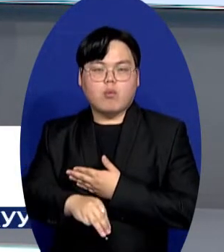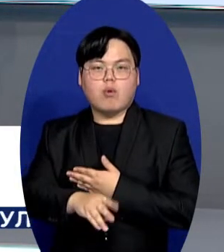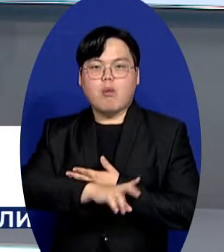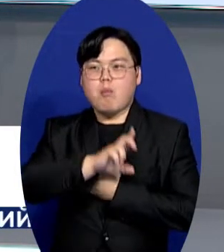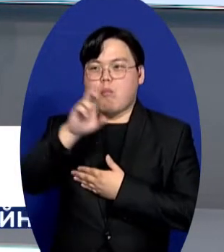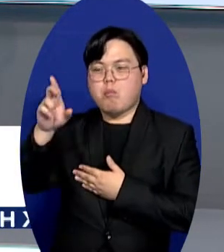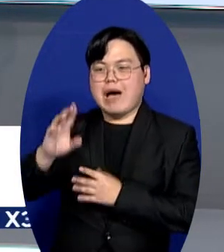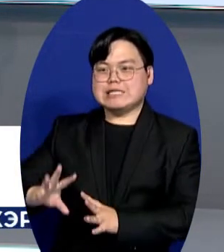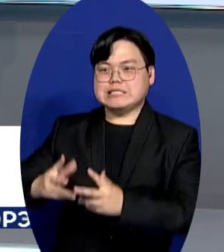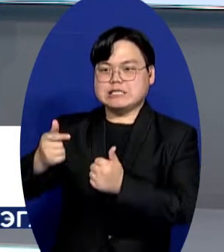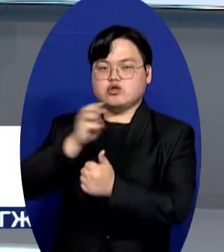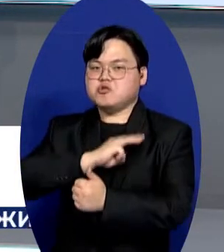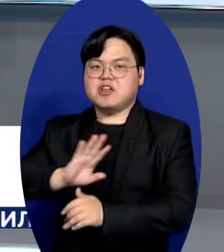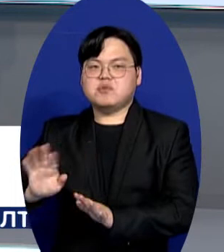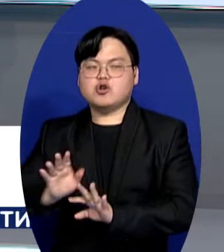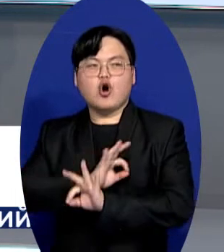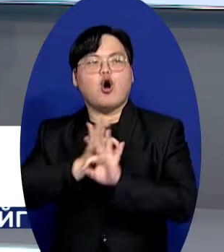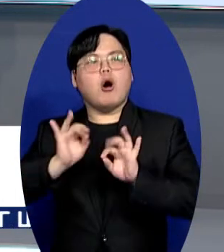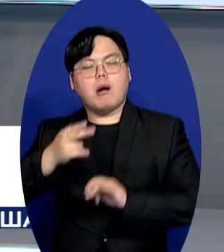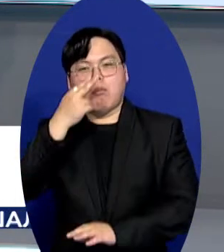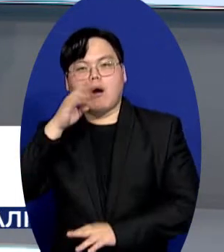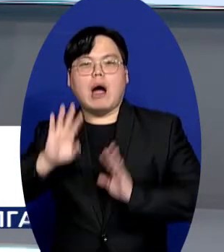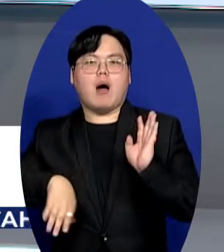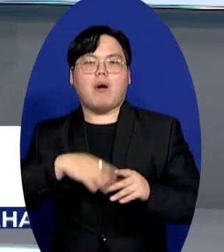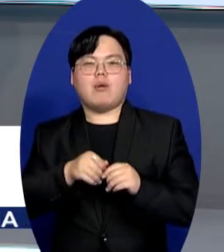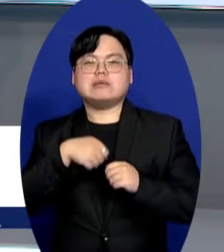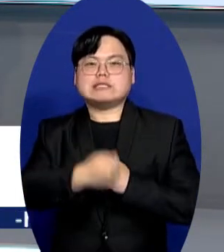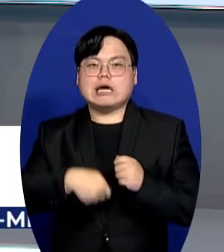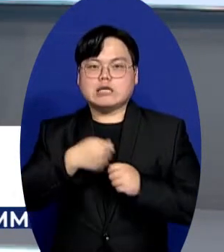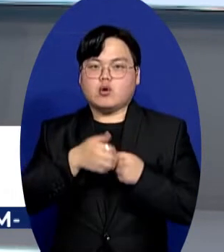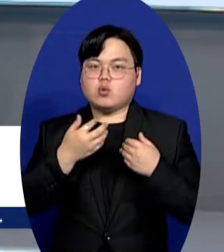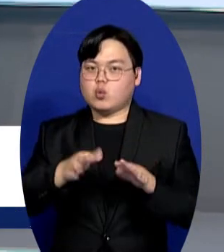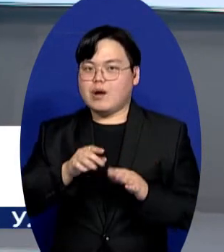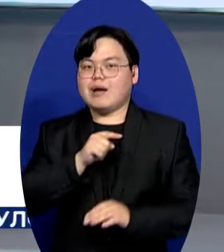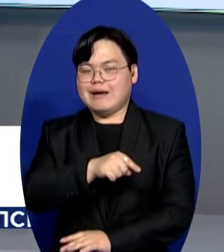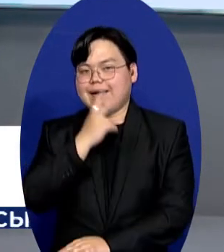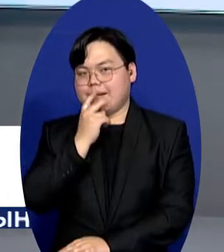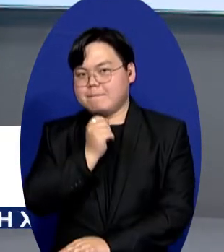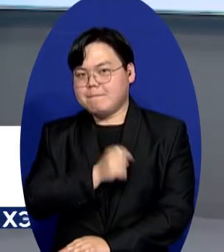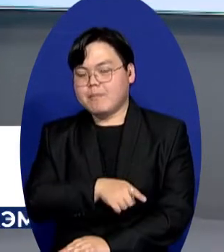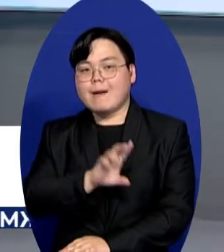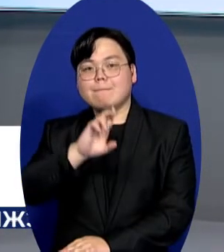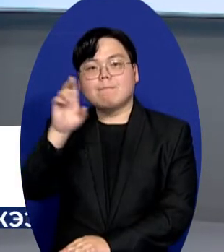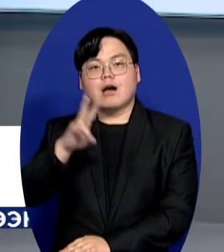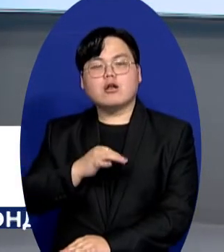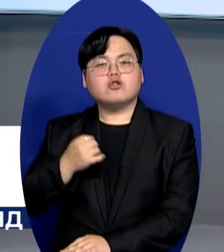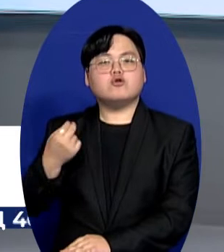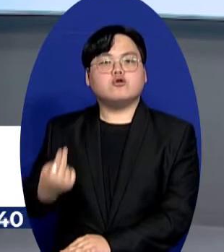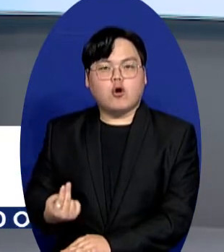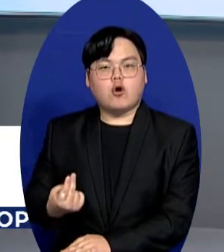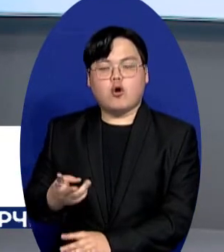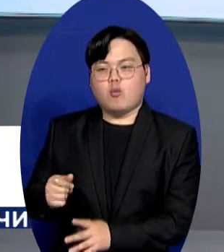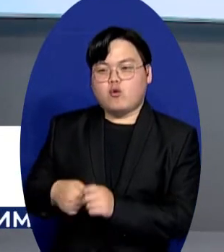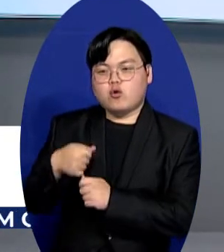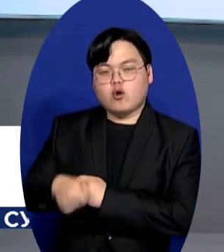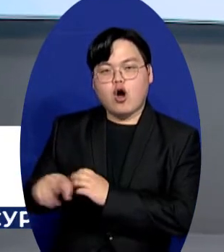байгаль нөхөн сэргээхэд биш өөр зүйлд одоо зарцуулсан гэсэн ийм дүн үзүүлэлт байна. За байгалийн нөөцийн